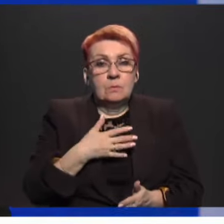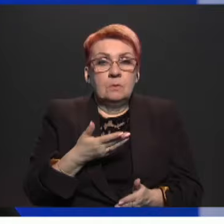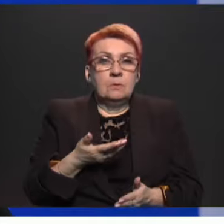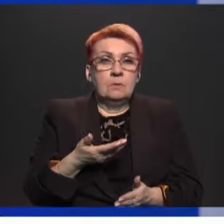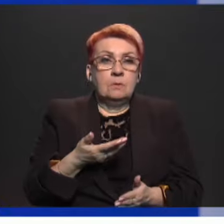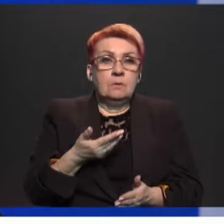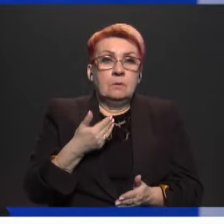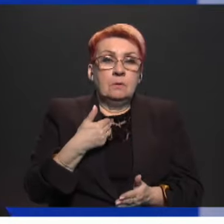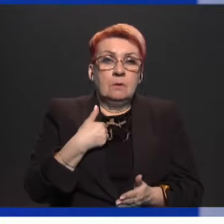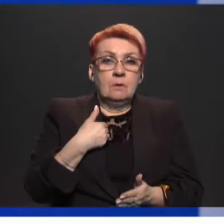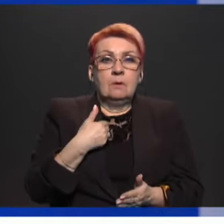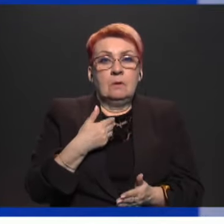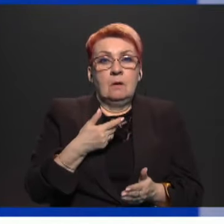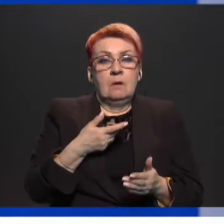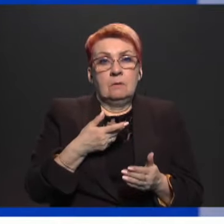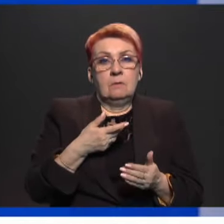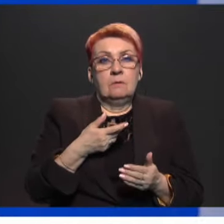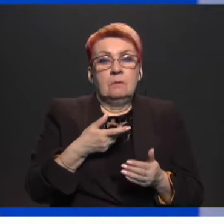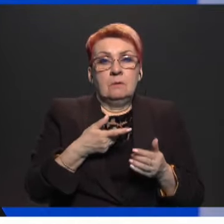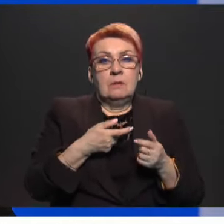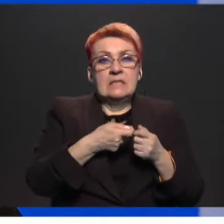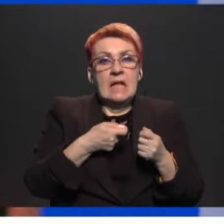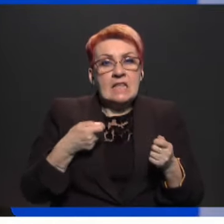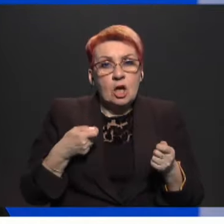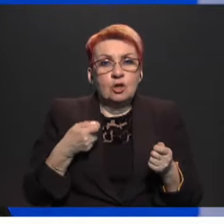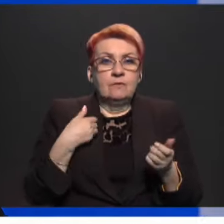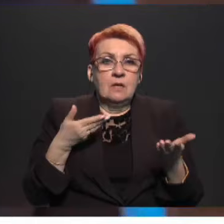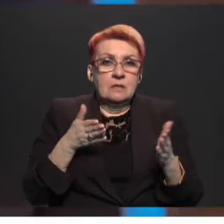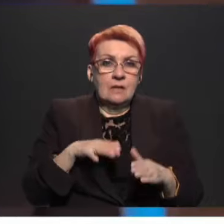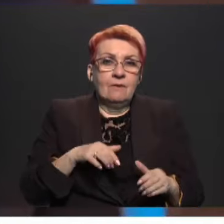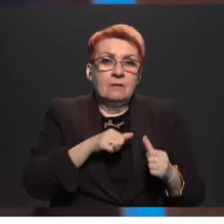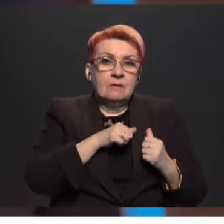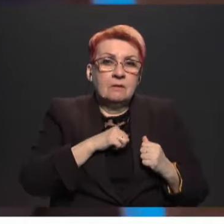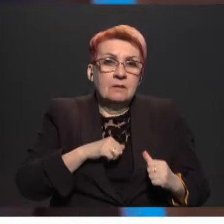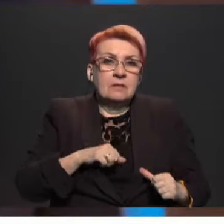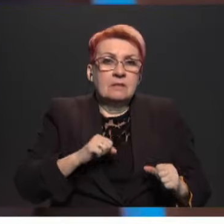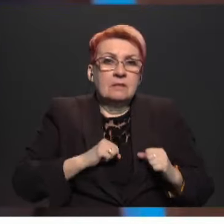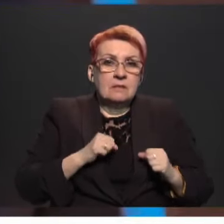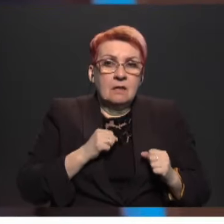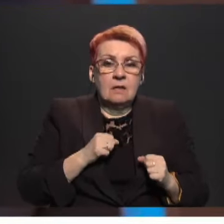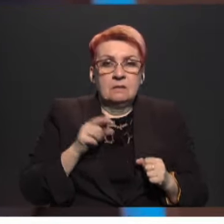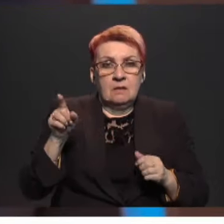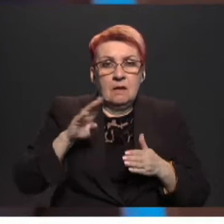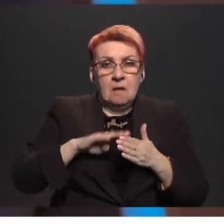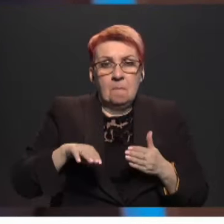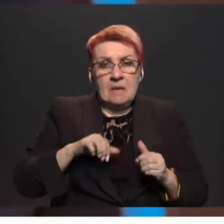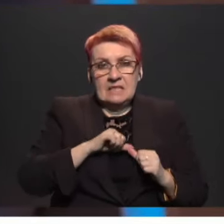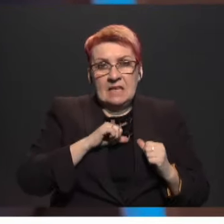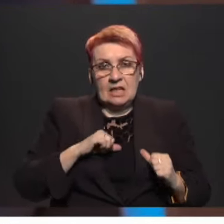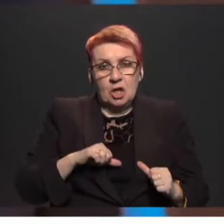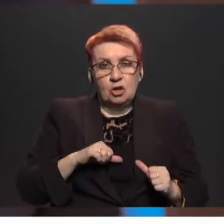вечерам, исповедовал, понятно, священнический долг, но как-то вот сердце вкладывал, а тут раз вот так бессердечно с тобой